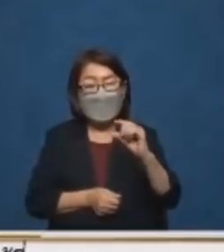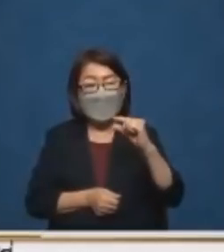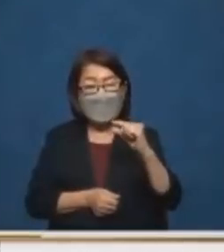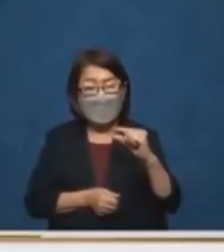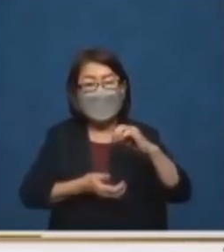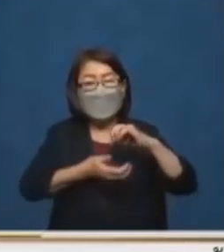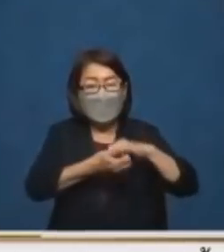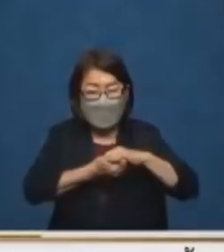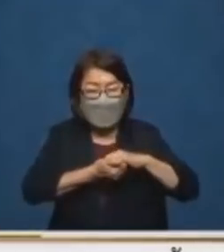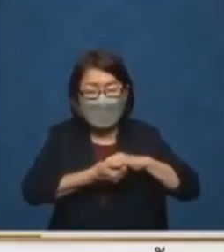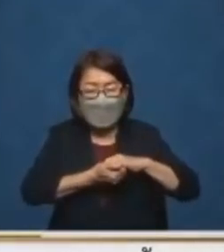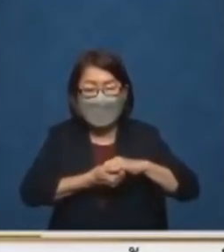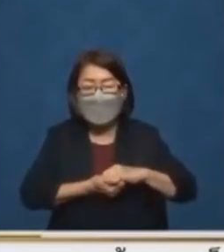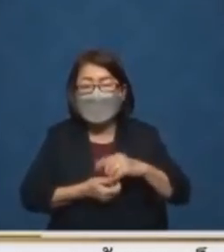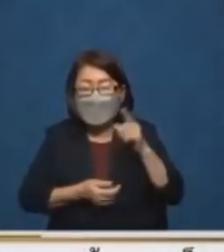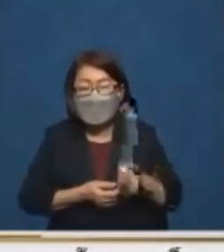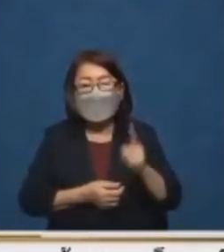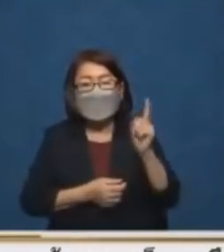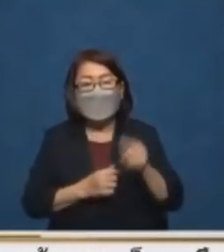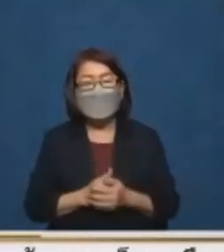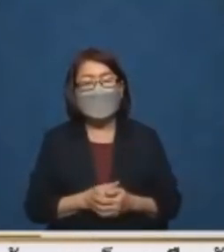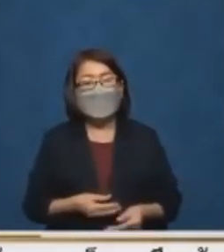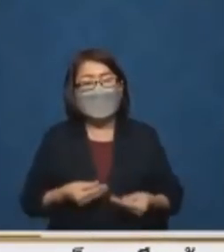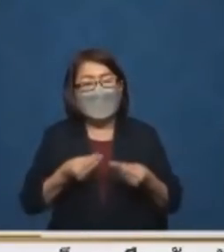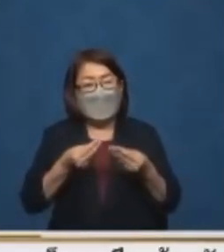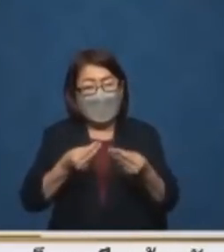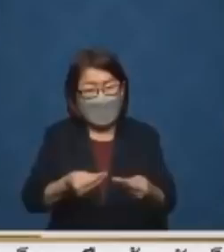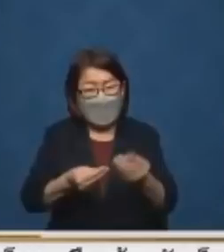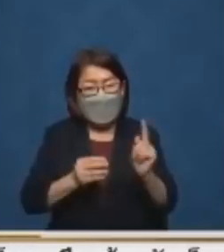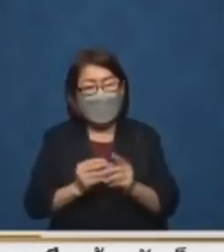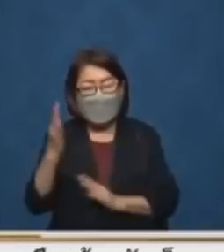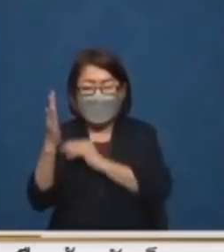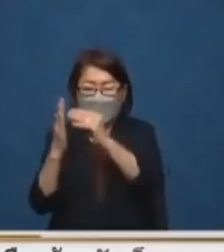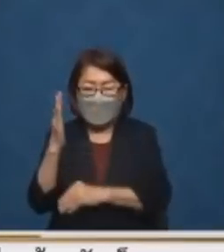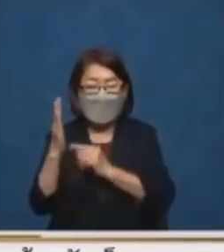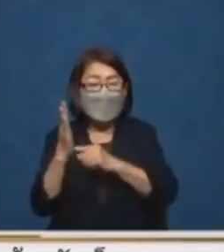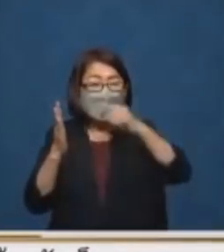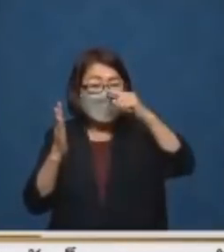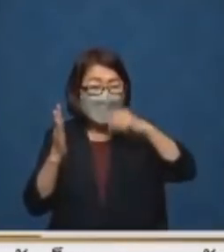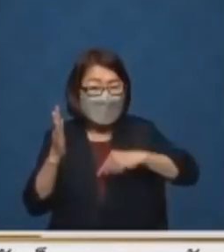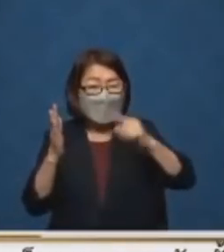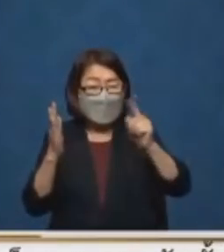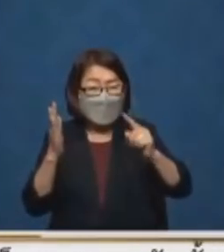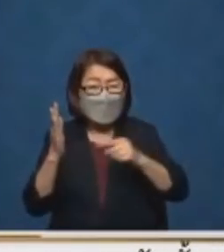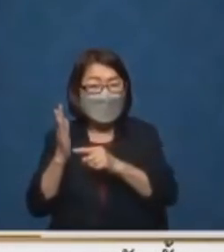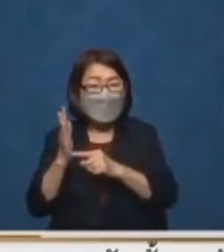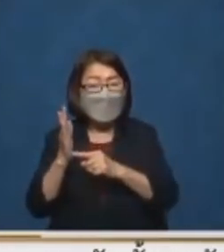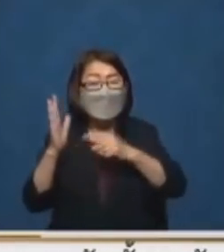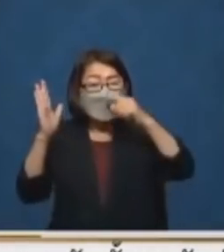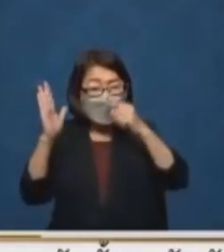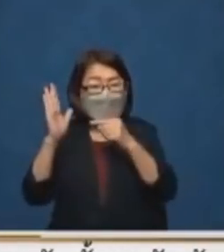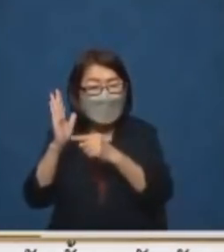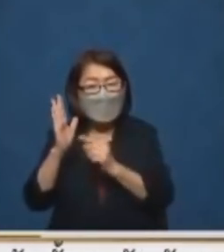บนหลกการที่จะต่อยอดในการสรางสมัทธนะ ให้ประเทศไทยเป็ประเทศที่สามารถมี